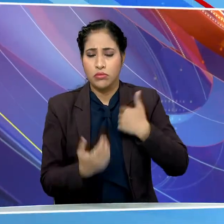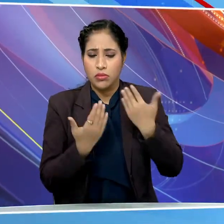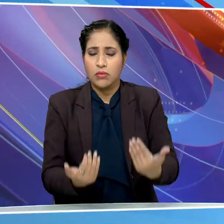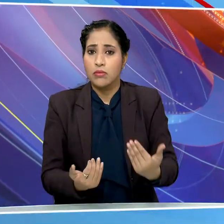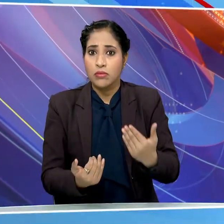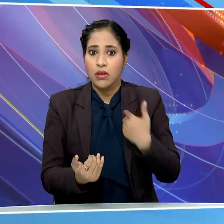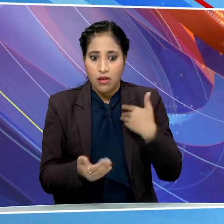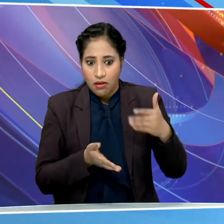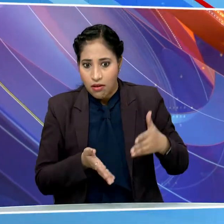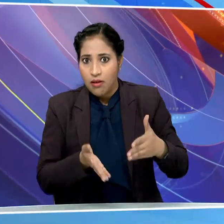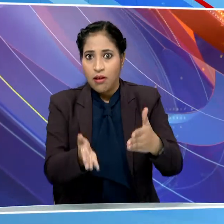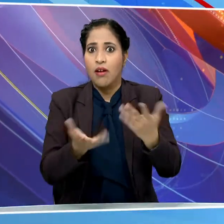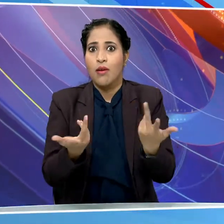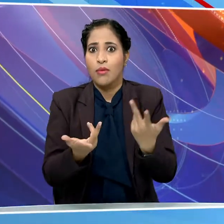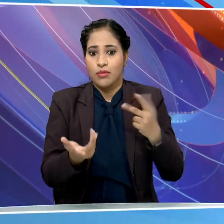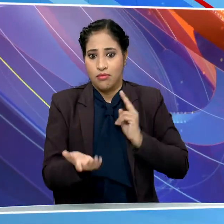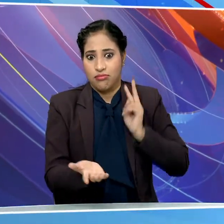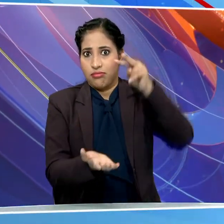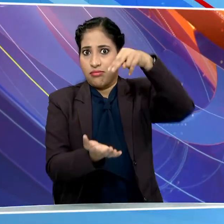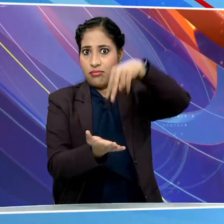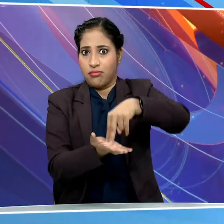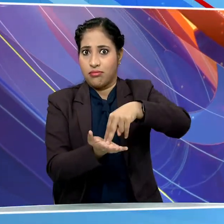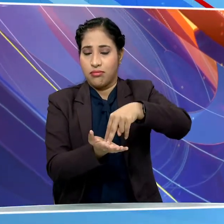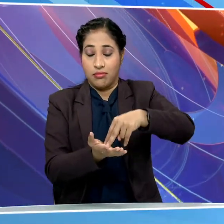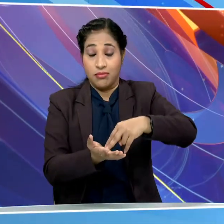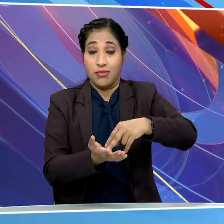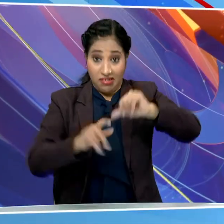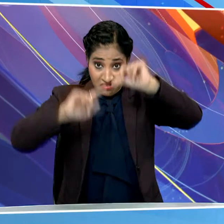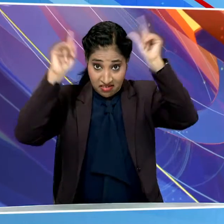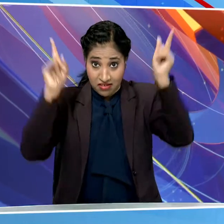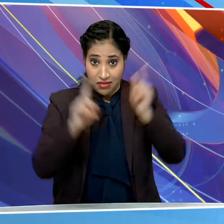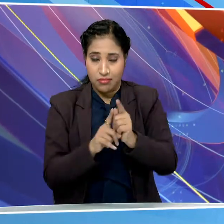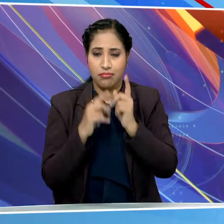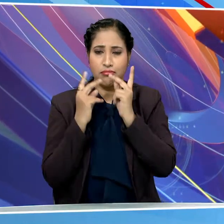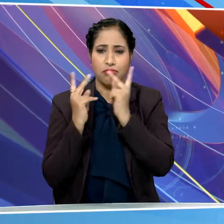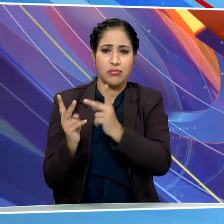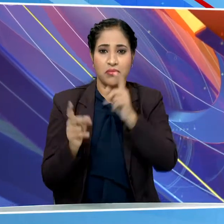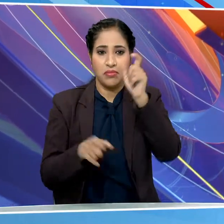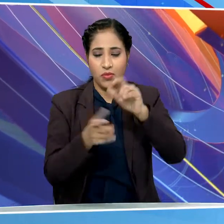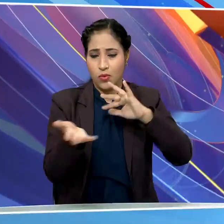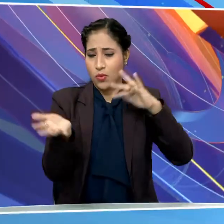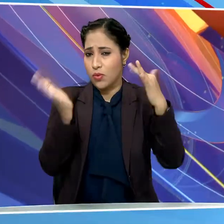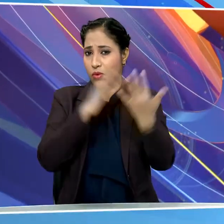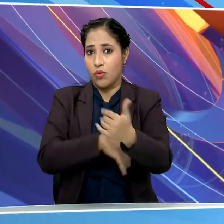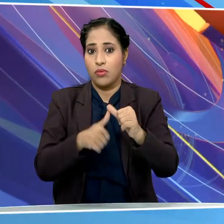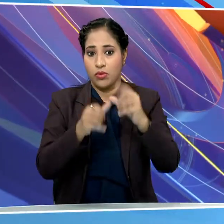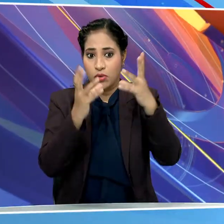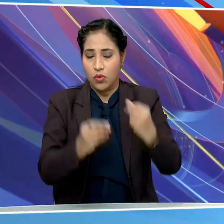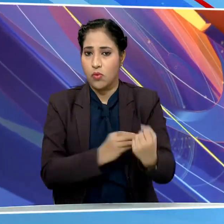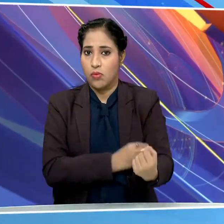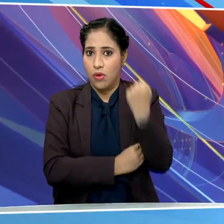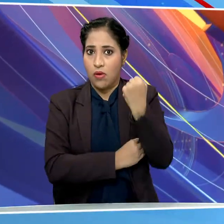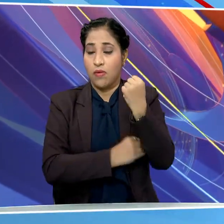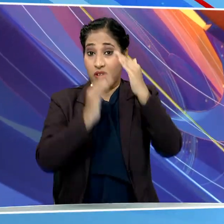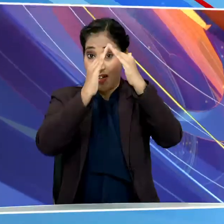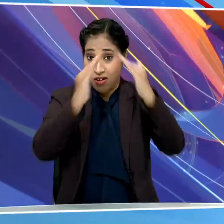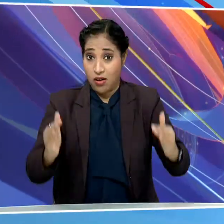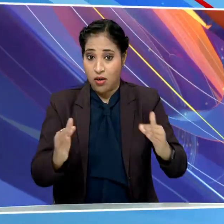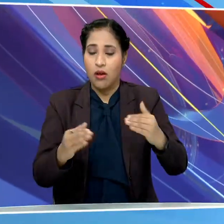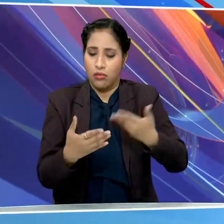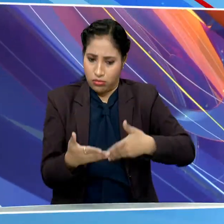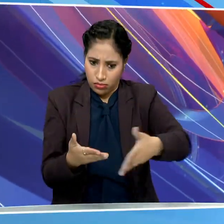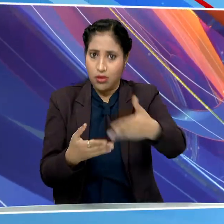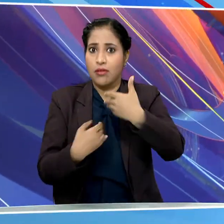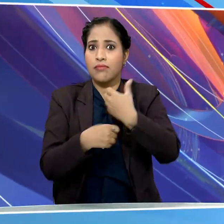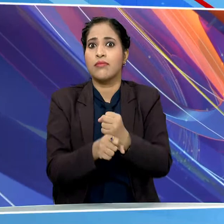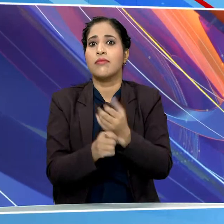ऐसे मोड़ पर खड़े हैं जहां भारत ग्लोबल इकोनॉमिक पावर हाउस बनने जा